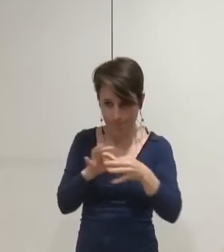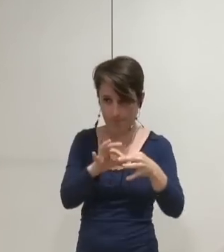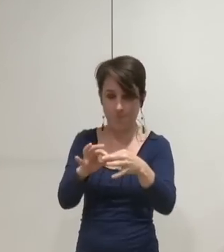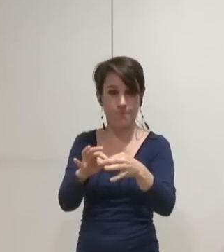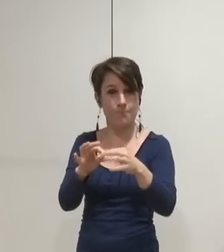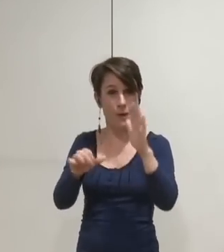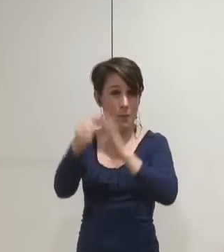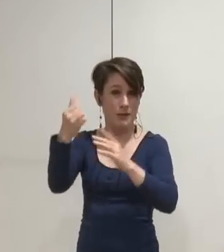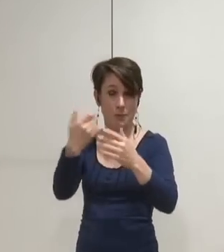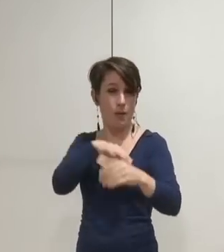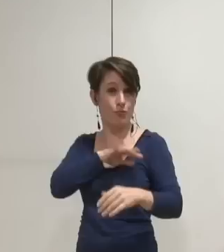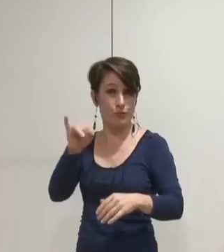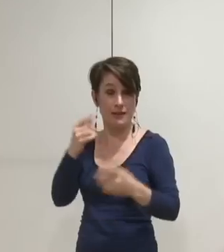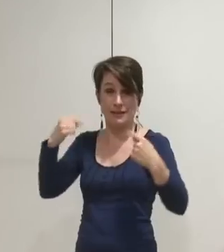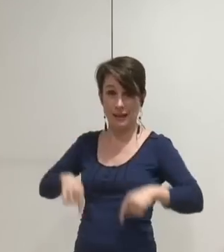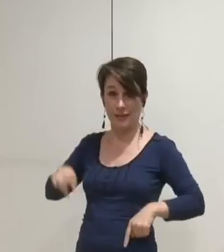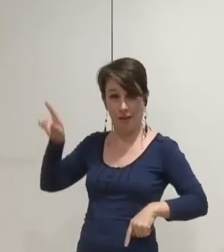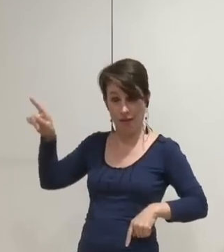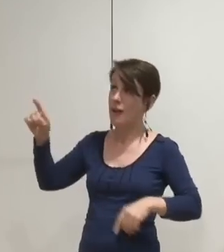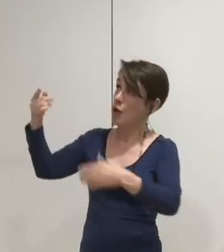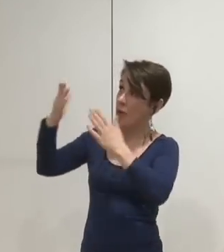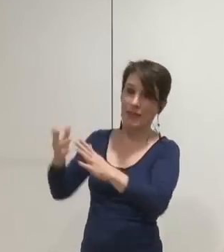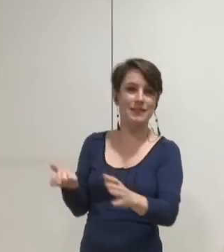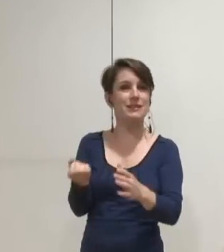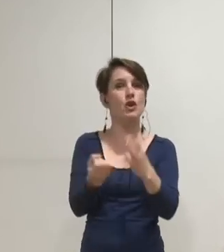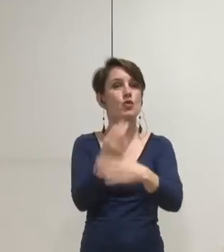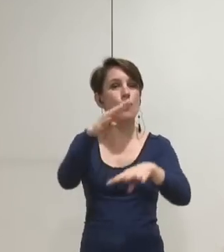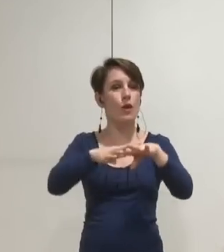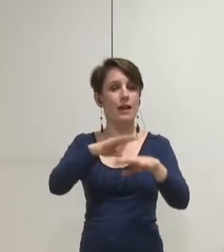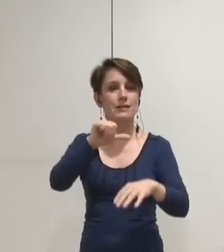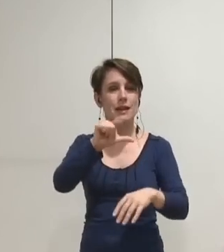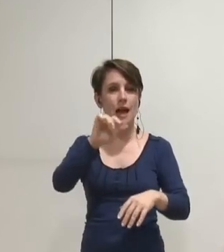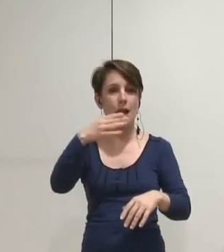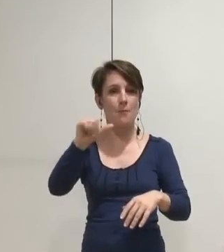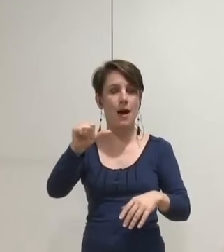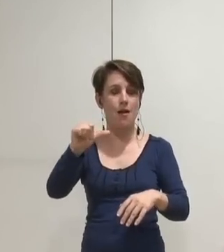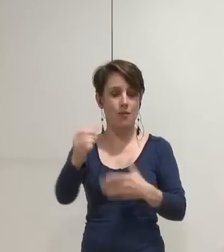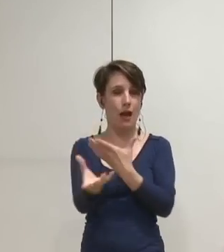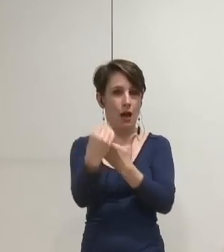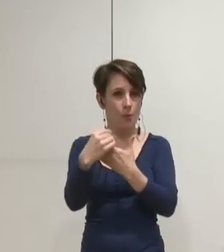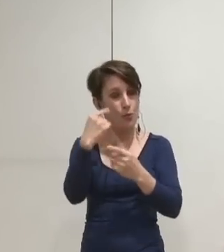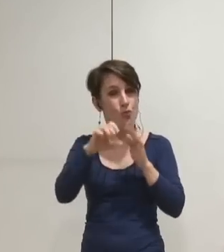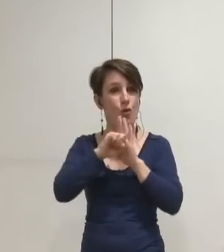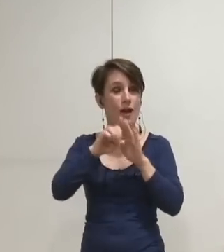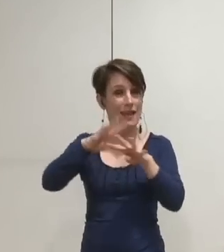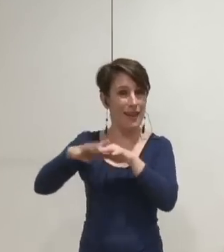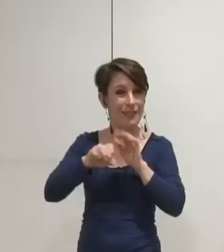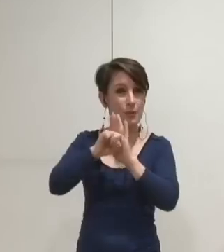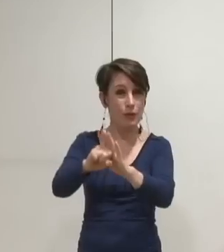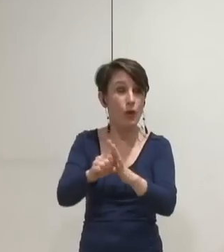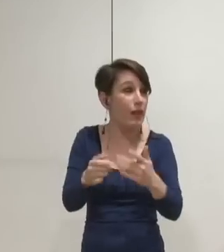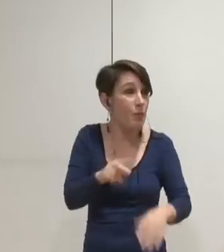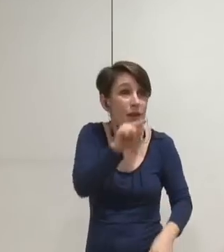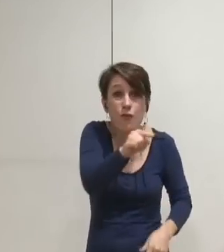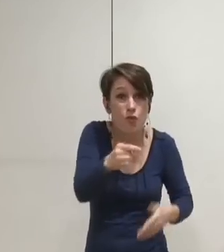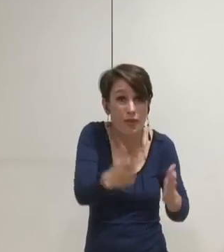prioritaires de Grenoble avec un nouveau quartier almatreécloite mais qu'est-ce que vous faites donc de nouveau et de social dans ce ce domaine alors